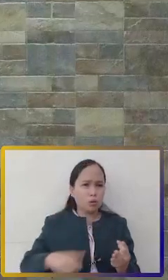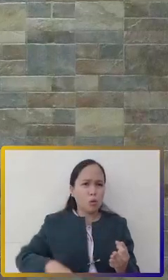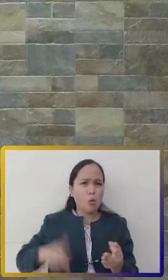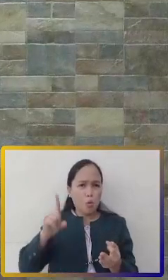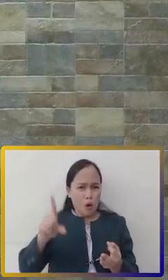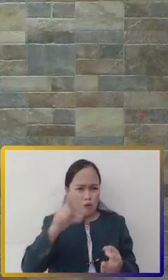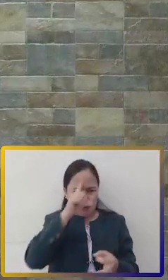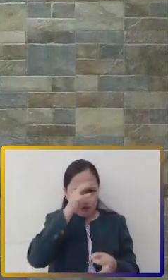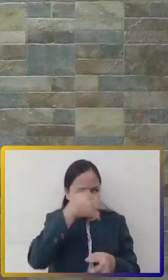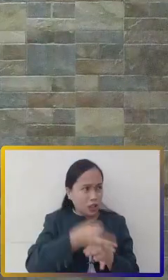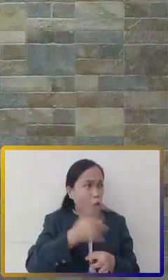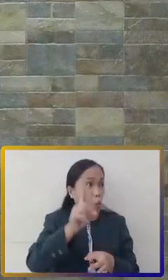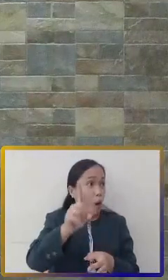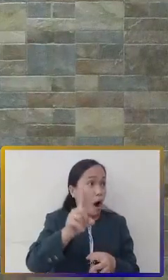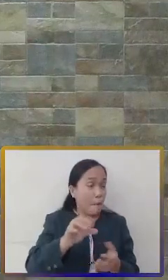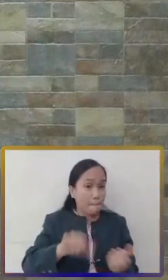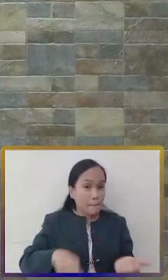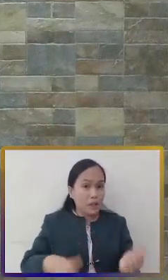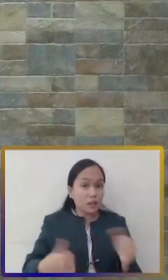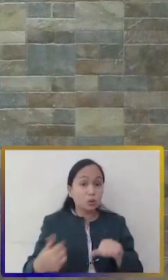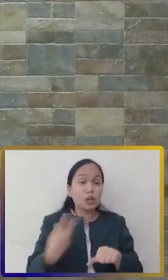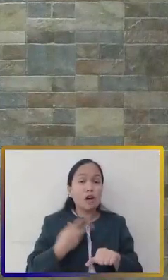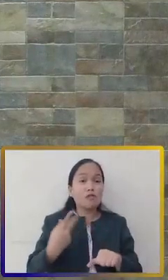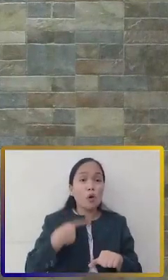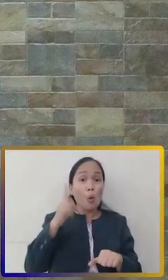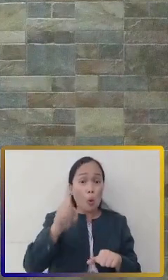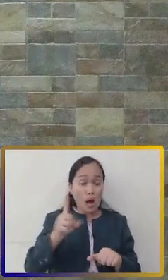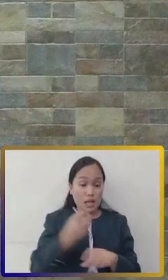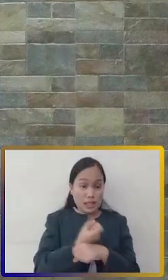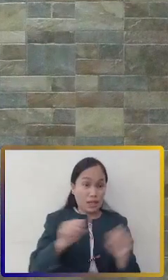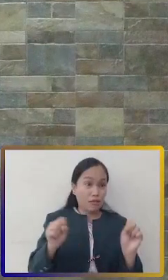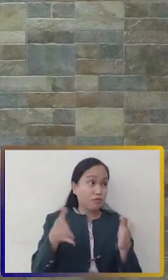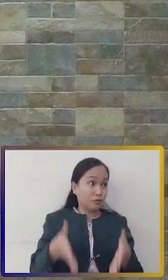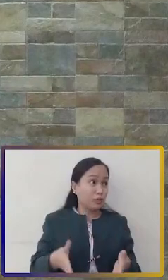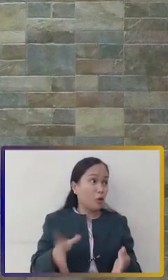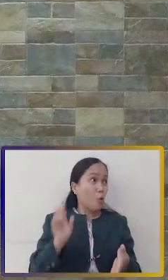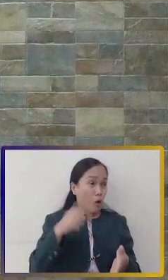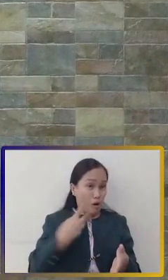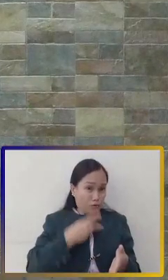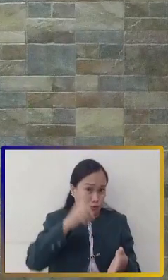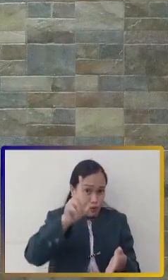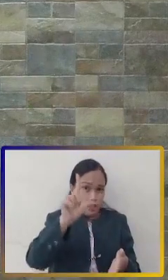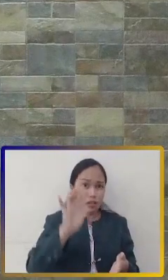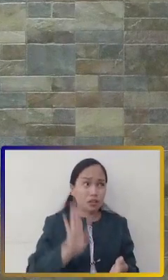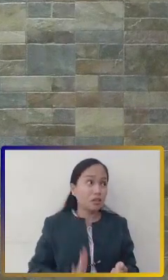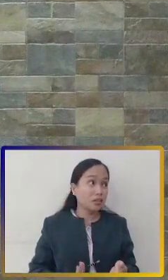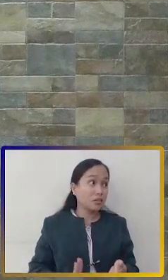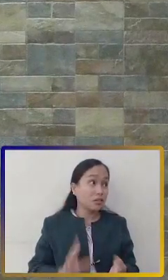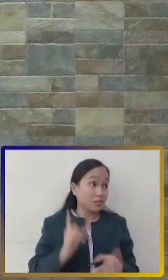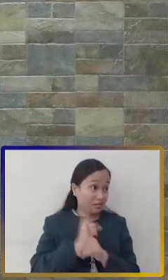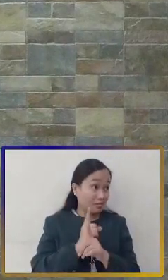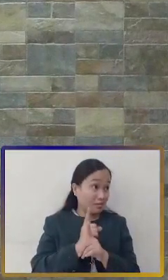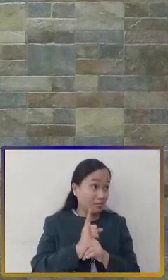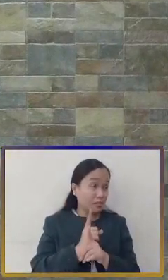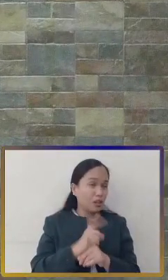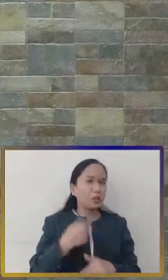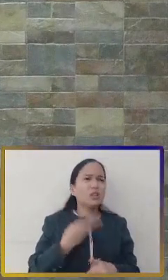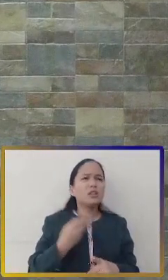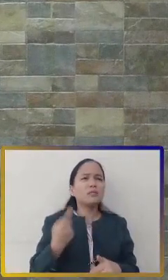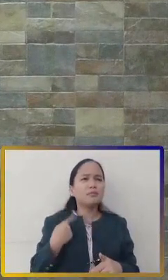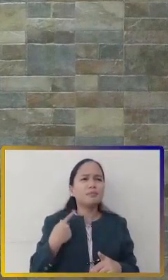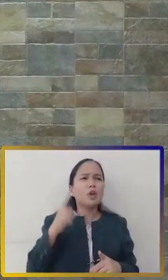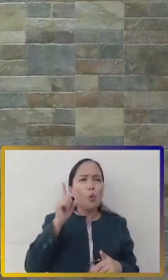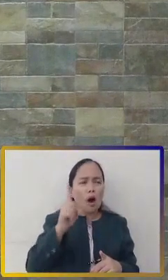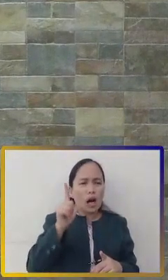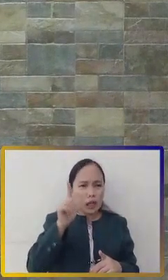baptism, one spirit. One Savior. We have one God. You see, iisang pamilya po